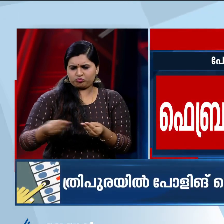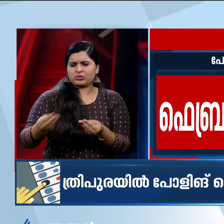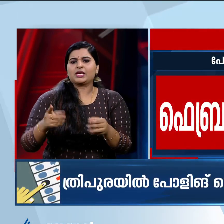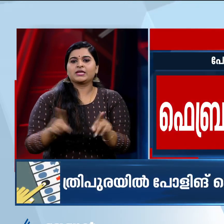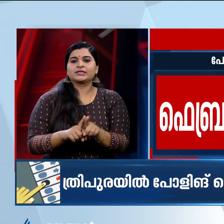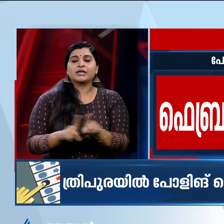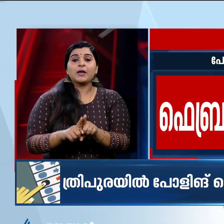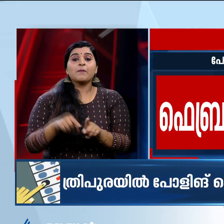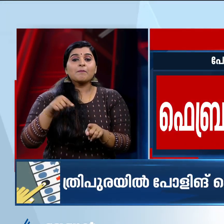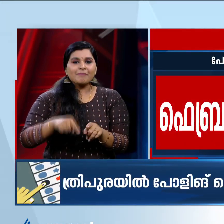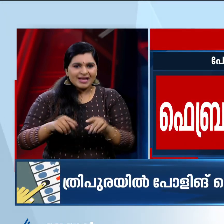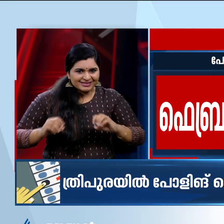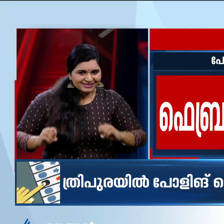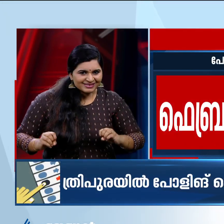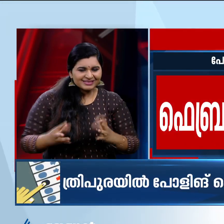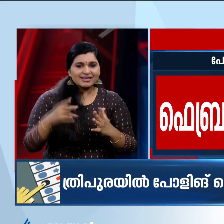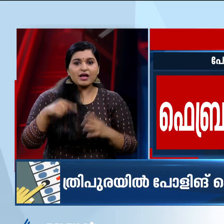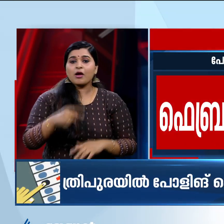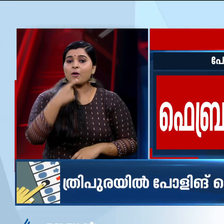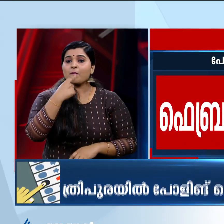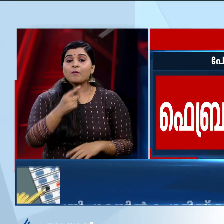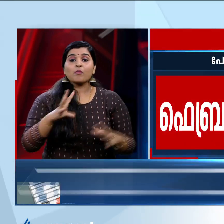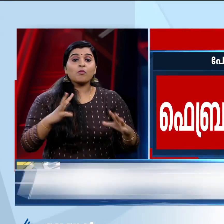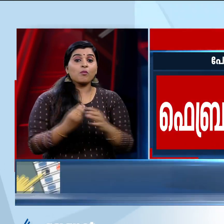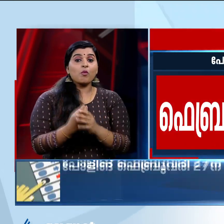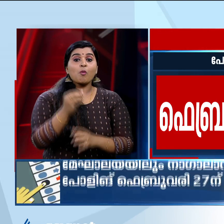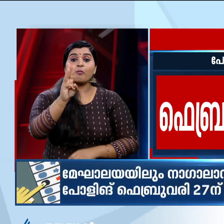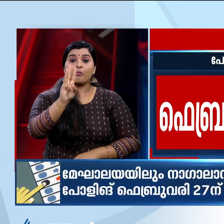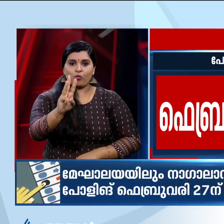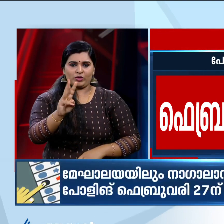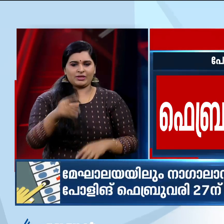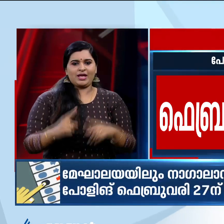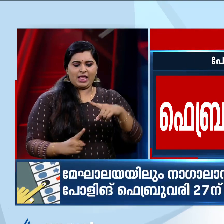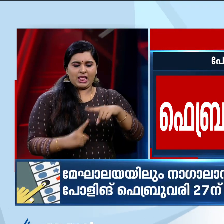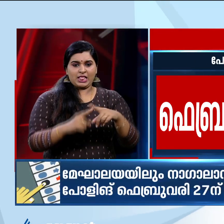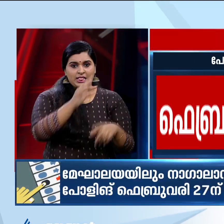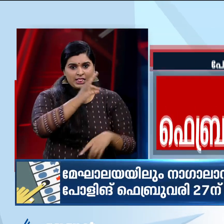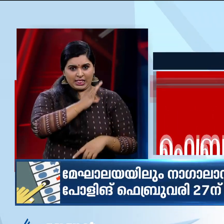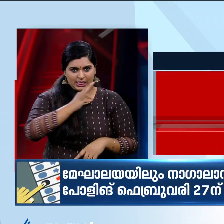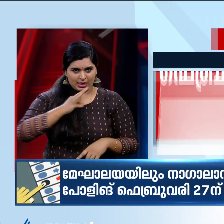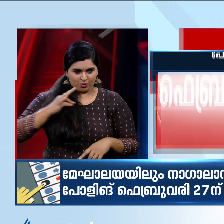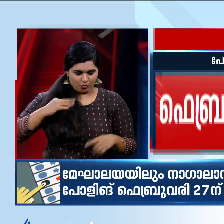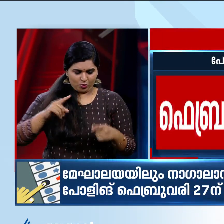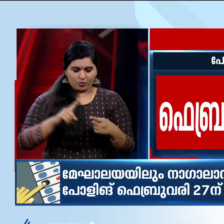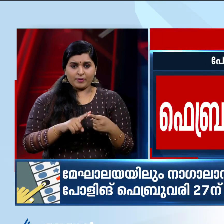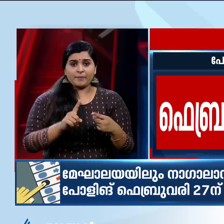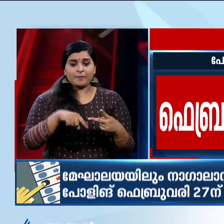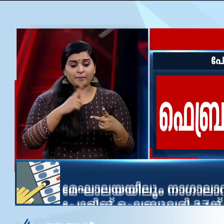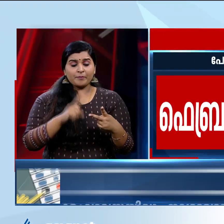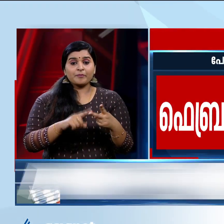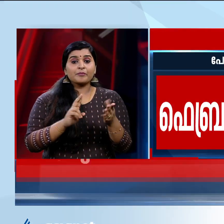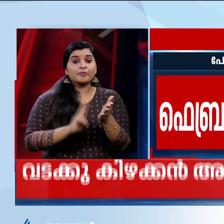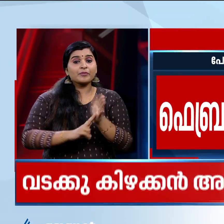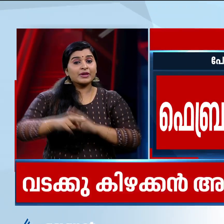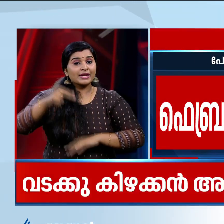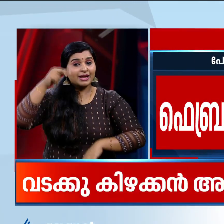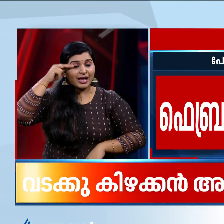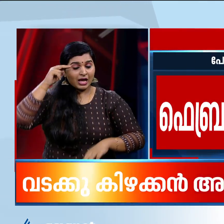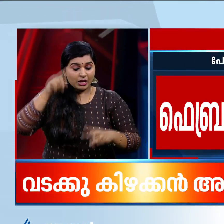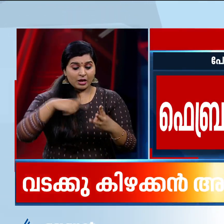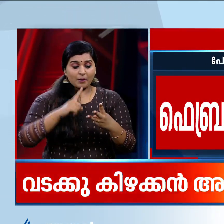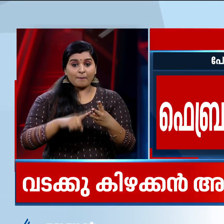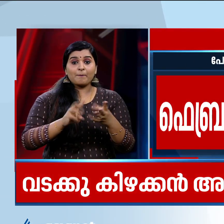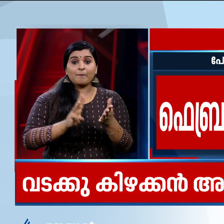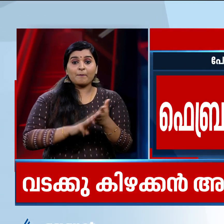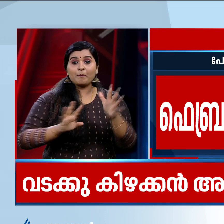തെരഞ്ഞെടുപ്പുകളുടെ തുടക്കമാണ് ഇപ്പോൾ വടക്കുകിഴക്കൻ സംസ്ഥാനങ്ങളിൽ ഉണ്ടായത് എന്ന് പറയാം. വടക്കുകിഴക്കൻ സംസ്ഥാനങ്ങളിൽ ഈ മൂന്ന് സംസ്ഥാനങ്ങളിലും കഴിഞ്ഞ വേണം ബി ജെ പിക്ക്